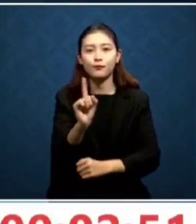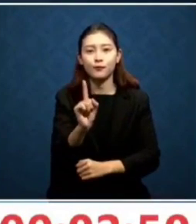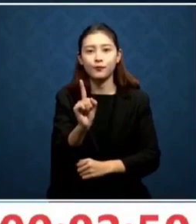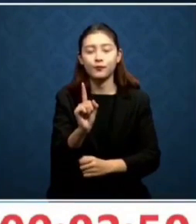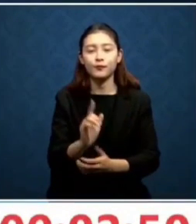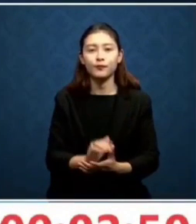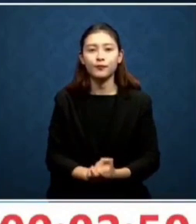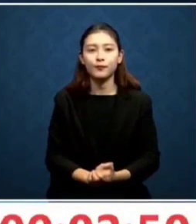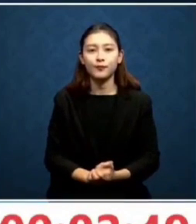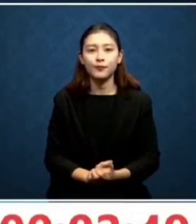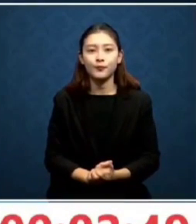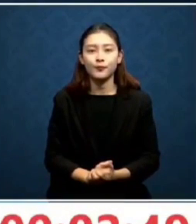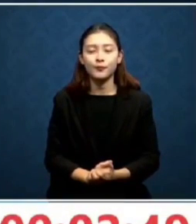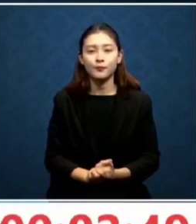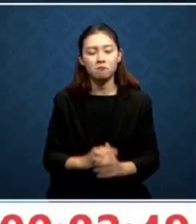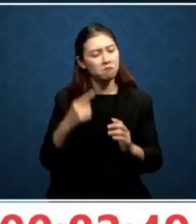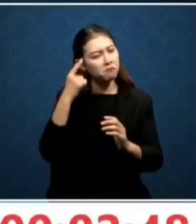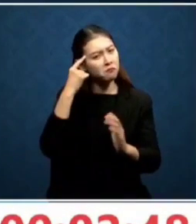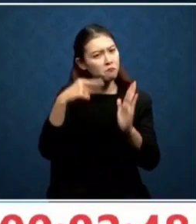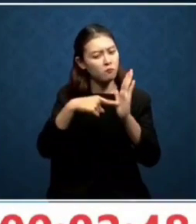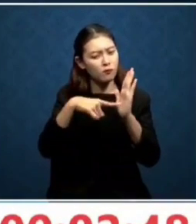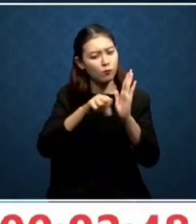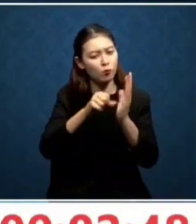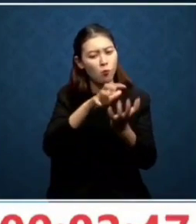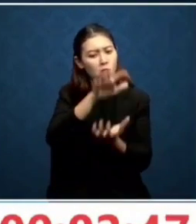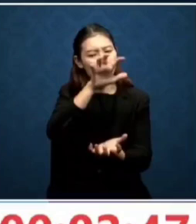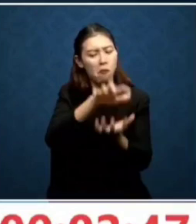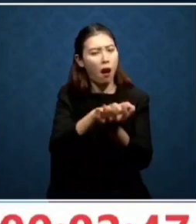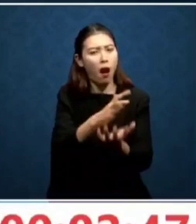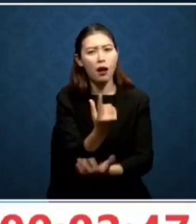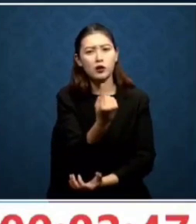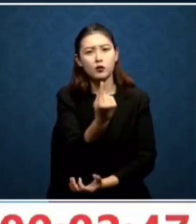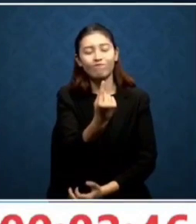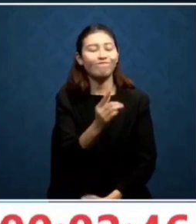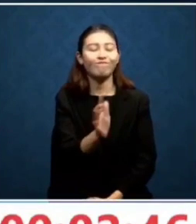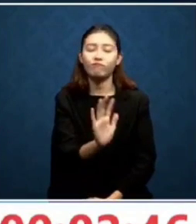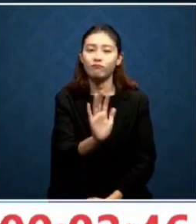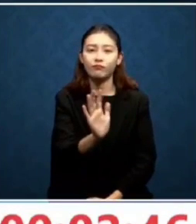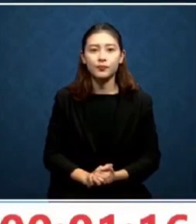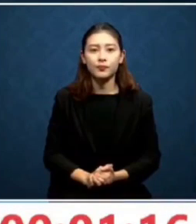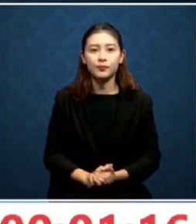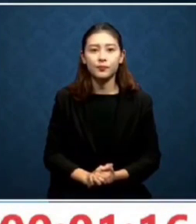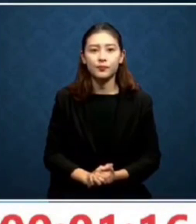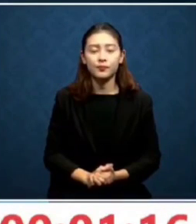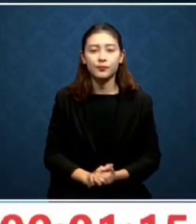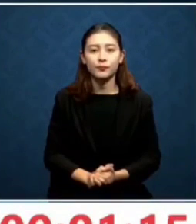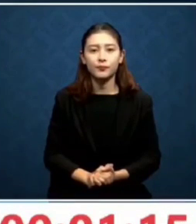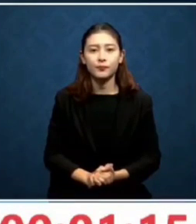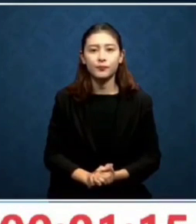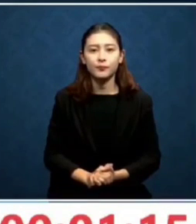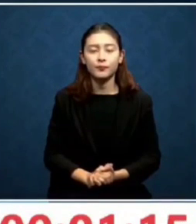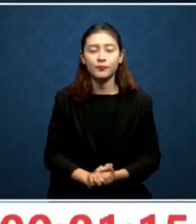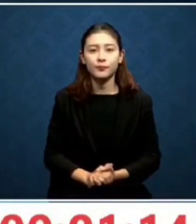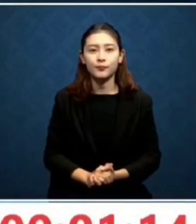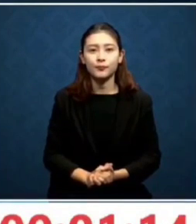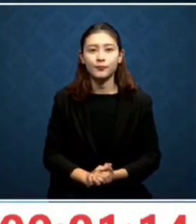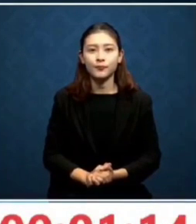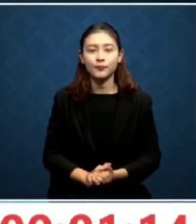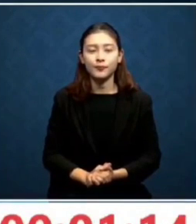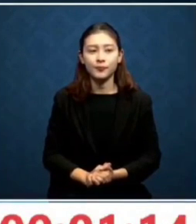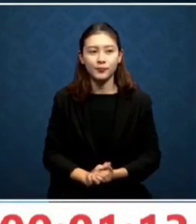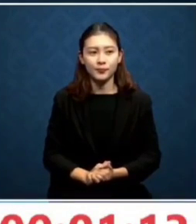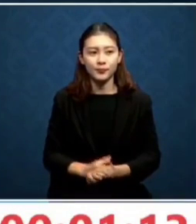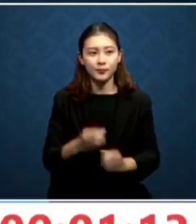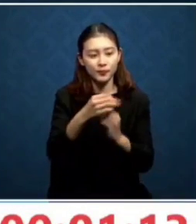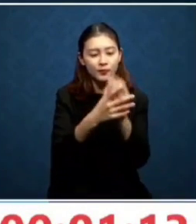อง ปัญหาบทวิธีไมได้มาตรฐานโดยมจะพบทางเทาที่มีขนาดคับแคบทำให้เดนลำบากมีสิ่กิขวาง เช่น ต้น